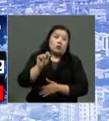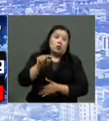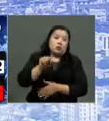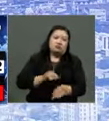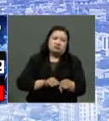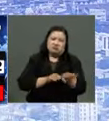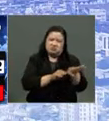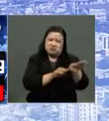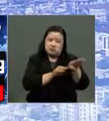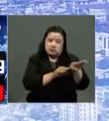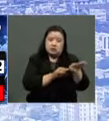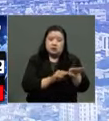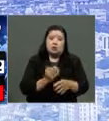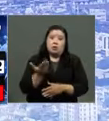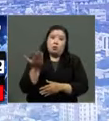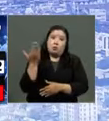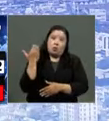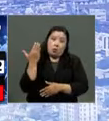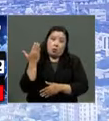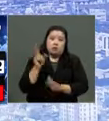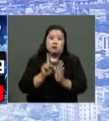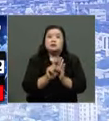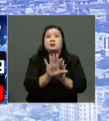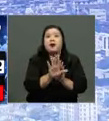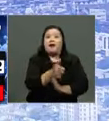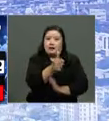เนี่ยมีภาพออกมาเลยนะว่าคนเข้าไปแออัดกันเต็มไปหมดวันนี้เอาแค่ผมออกมาจากบ้านมาจากที่ทำงานจากที่กระทรวงสาสุขมาที่ทำเนียบนี้รถติดกันเป็นโอ๋ในทางด่วนแน่นมากนะครับชั่วโมงกว่าจากเดิมแค่ประมาณ15นาทีก็ถึงแล้วตอนนี้เราผ่อนคลายท่านคำกิจการกิจกรรมได้ความแออัดบนถนนเนี่ยก็ส่วนลดทั้งหลายเนี่ยก็ยังดีนะครับแต่ถ้าเป็นความแออัดที่จะอยู่หน้าห้างความแออัดที่ไปอยู่ในร้านค้าแม่อาจจะอยู่ในสถานประกอบการต่างๆที่เต็มไปหมดเป็นเรื่องของระหว่างตัวบุคคลถ้า